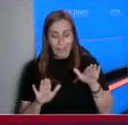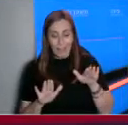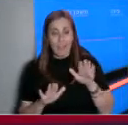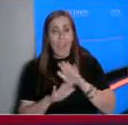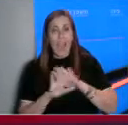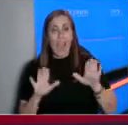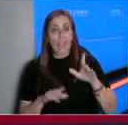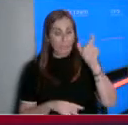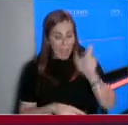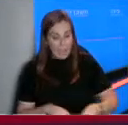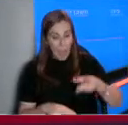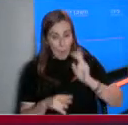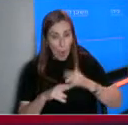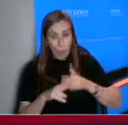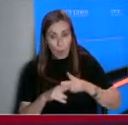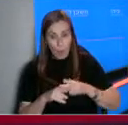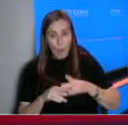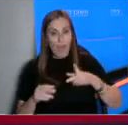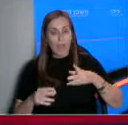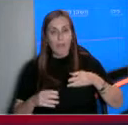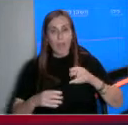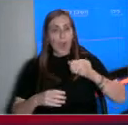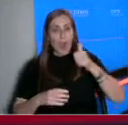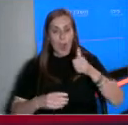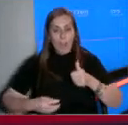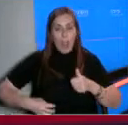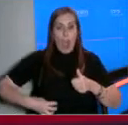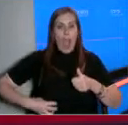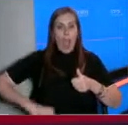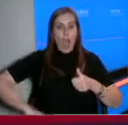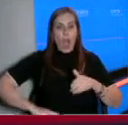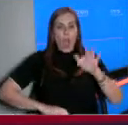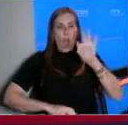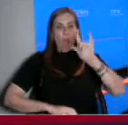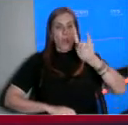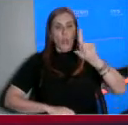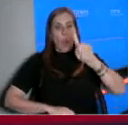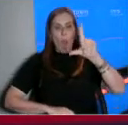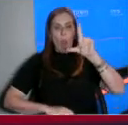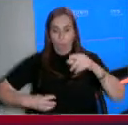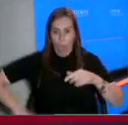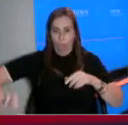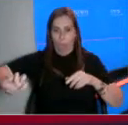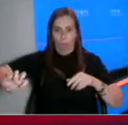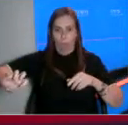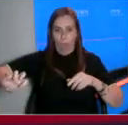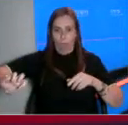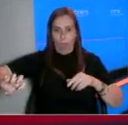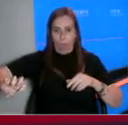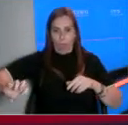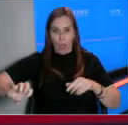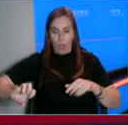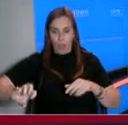קטגורי, רק אם החולה, קרטו לו קודם את התחול. רגע. בן